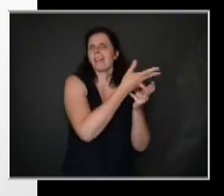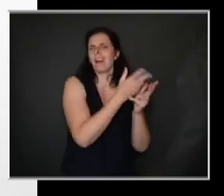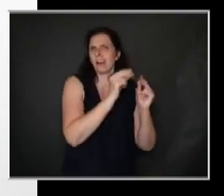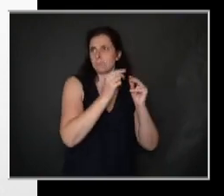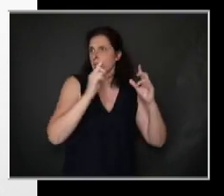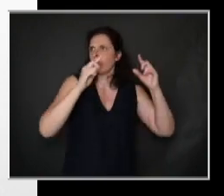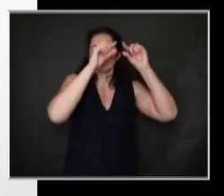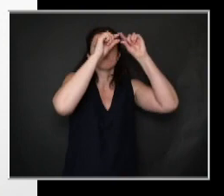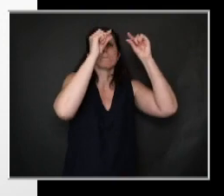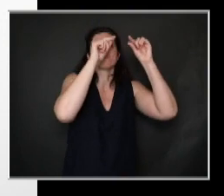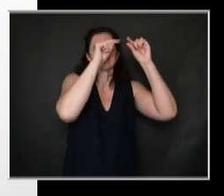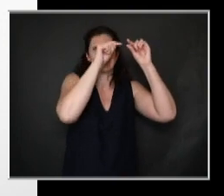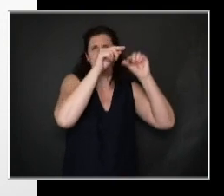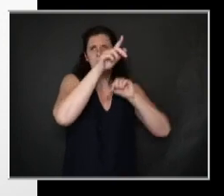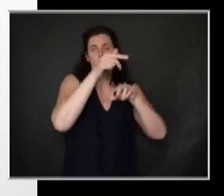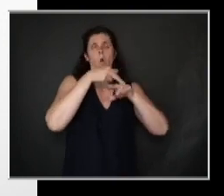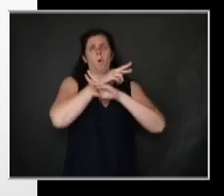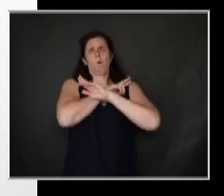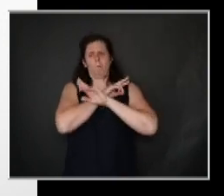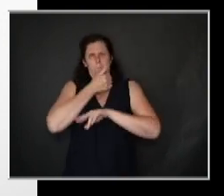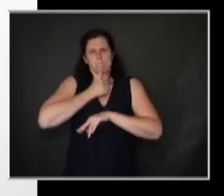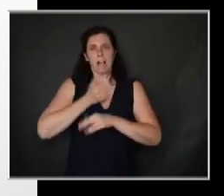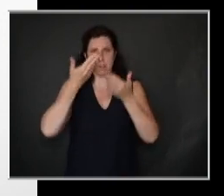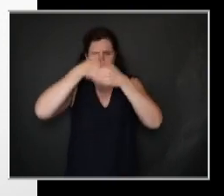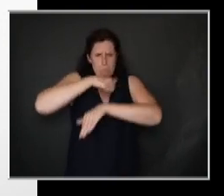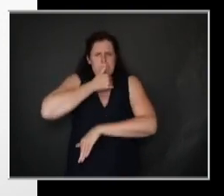pyramide, qui font mal quand on est au repos, qui font mal la nuit.